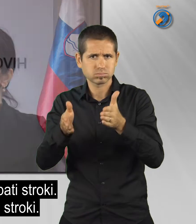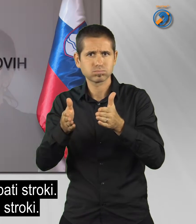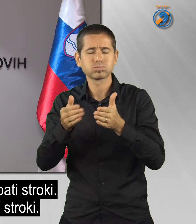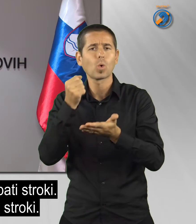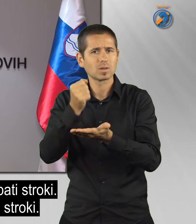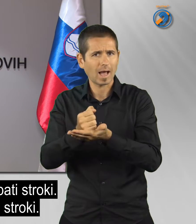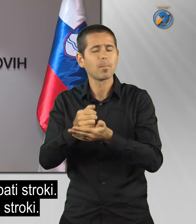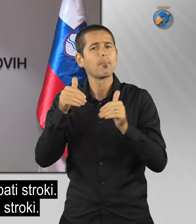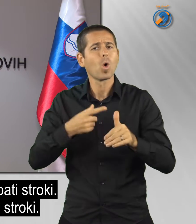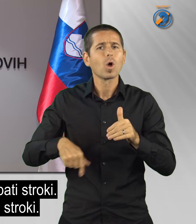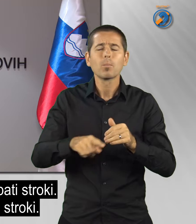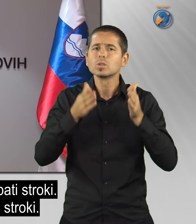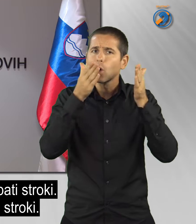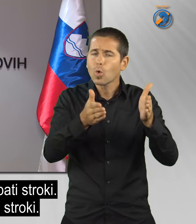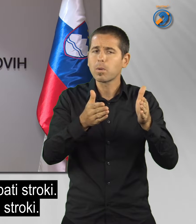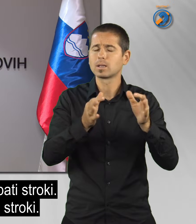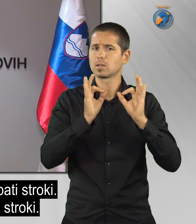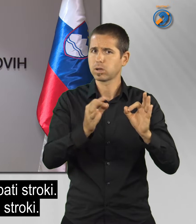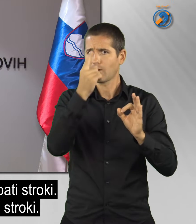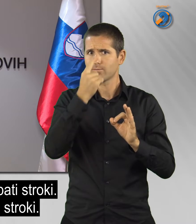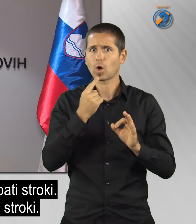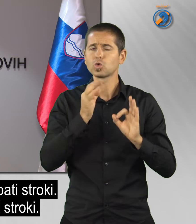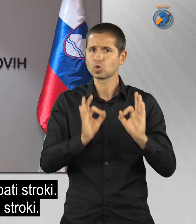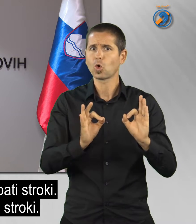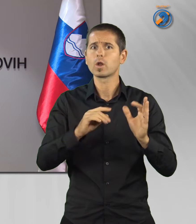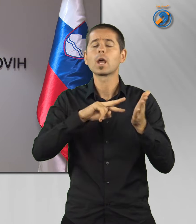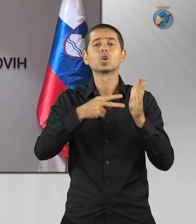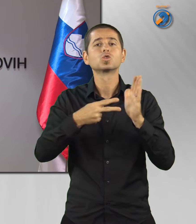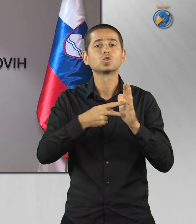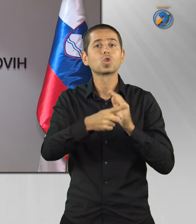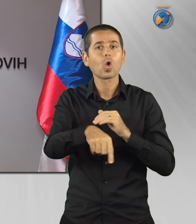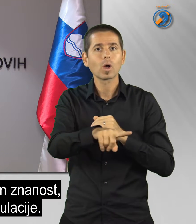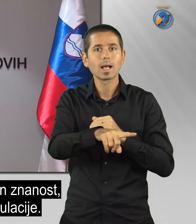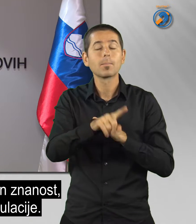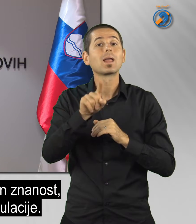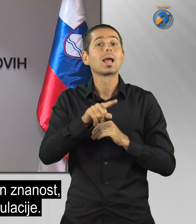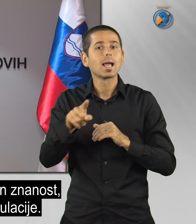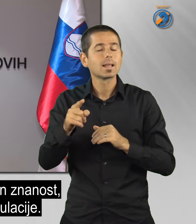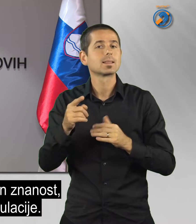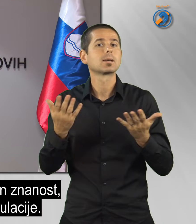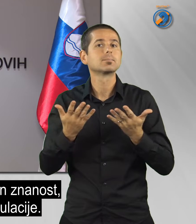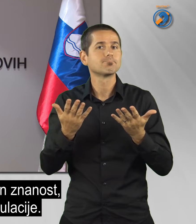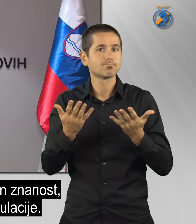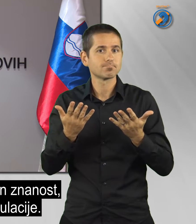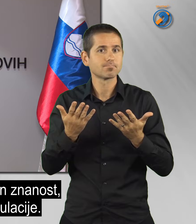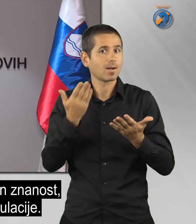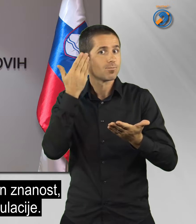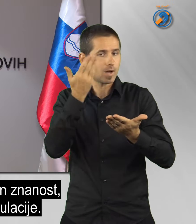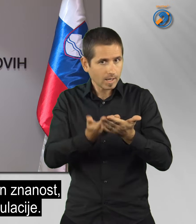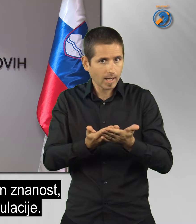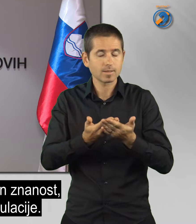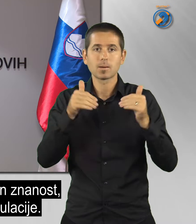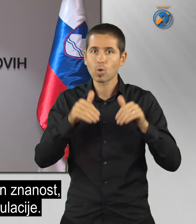in jaz osebno poudarjam zaupati stroki, zaupati verodostojni stroki, in nekje